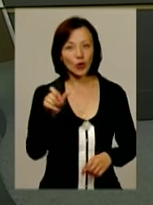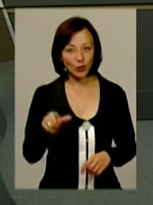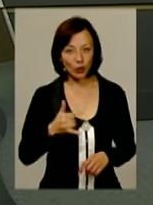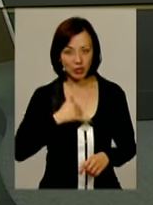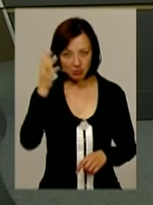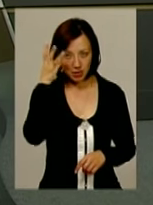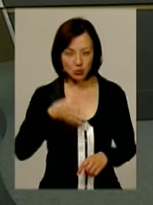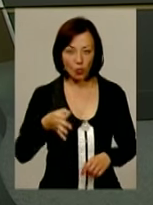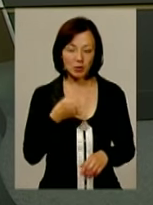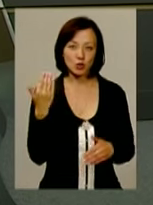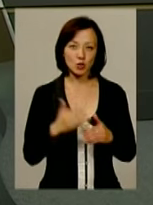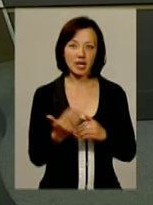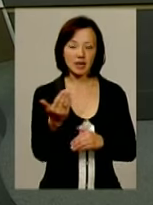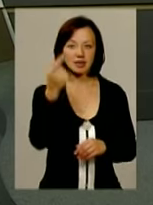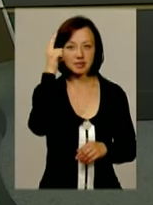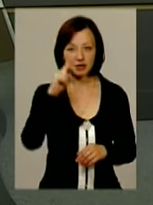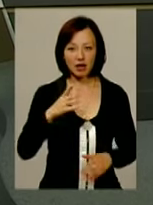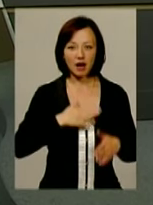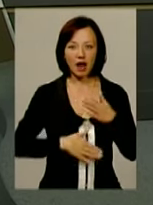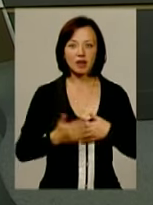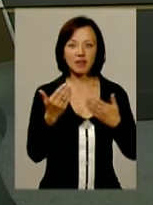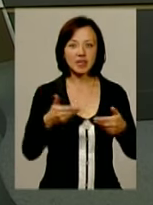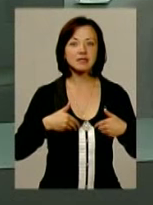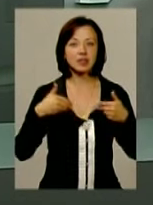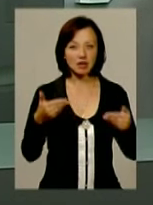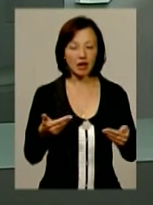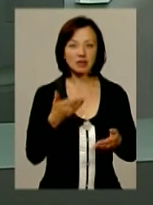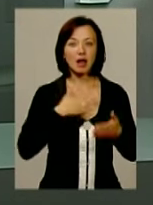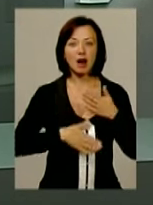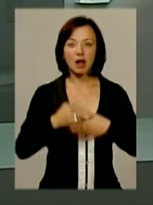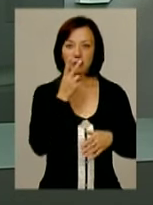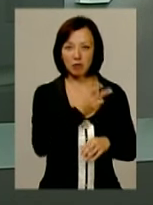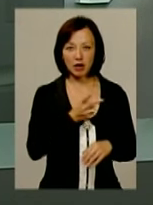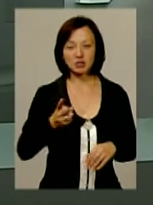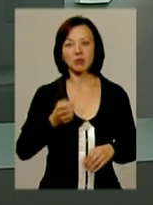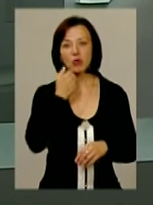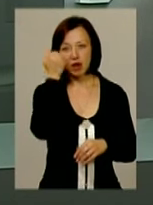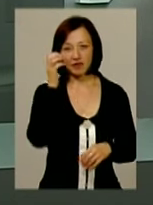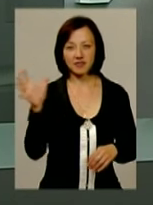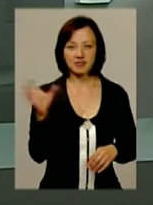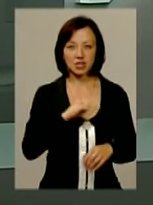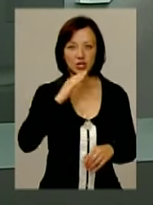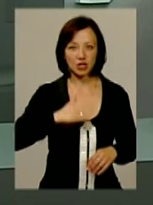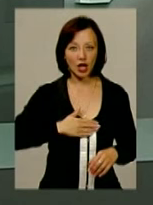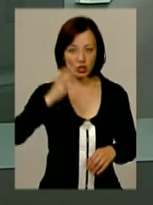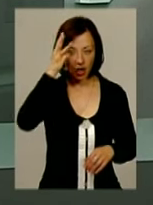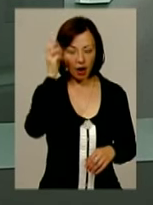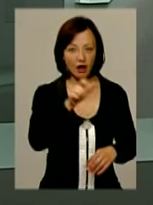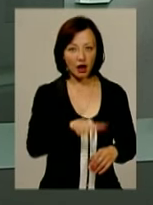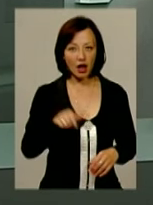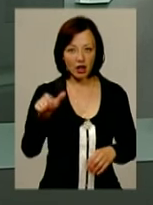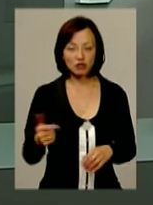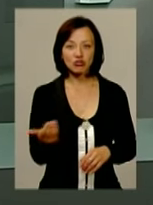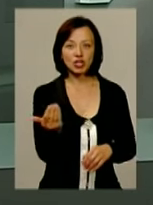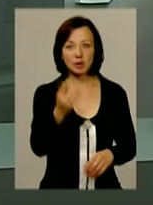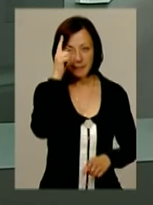Тетяно, я рада вас вітати і рада вас бачити. І хочу вам подякувати від усіх наших кар'ян, від усіх, чиї брати,